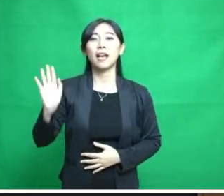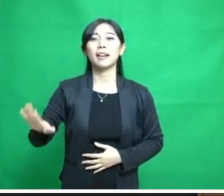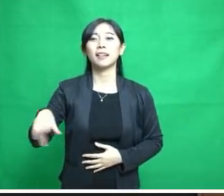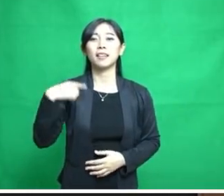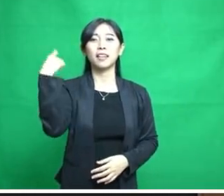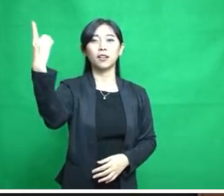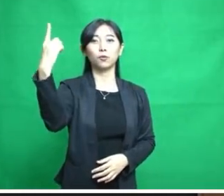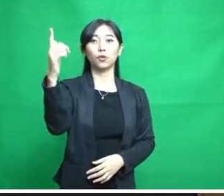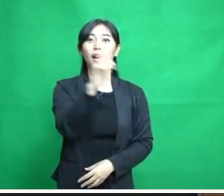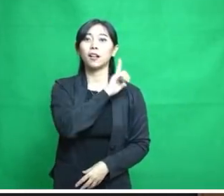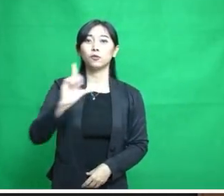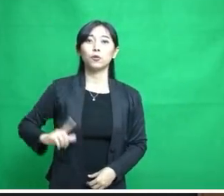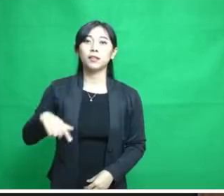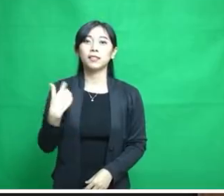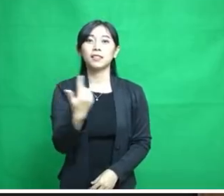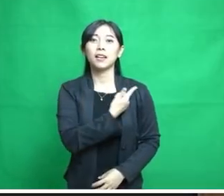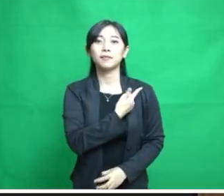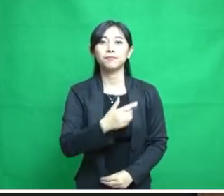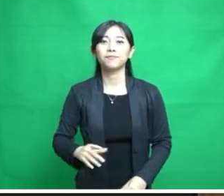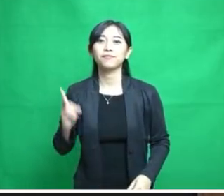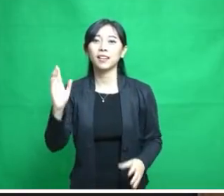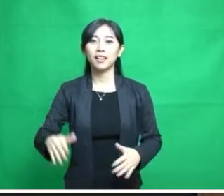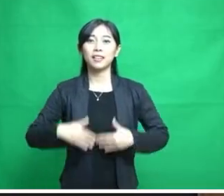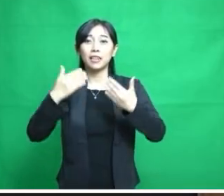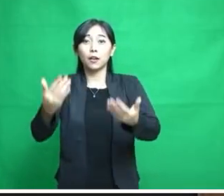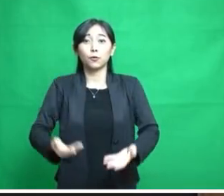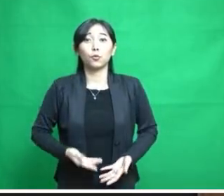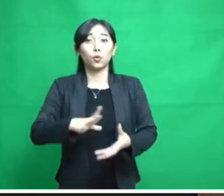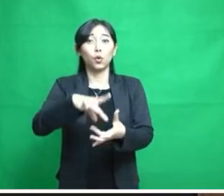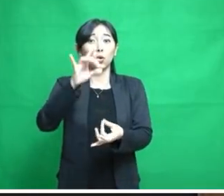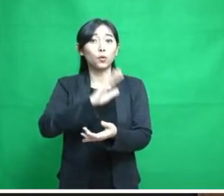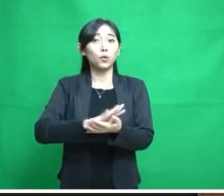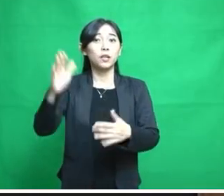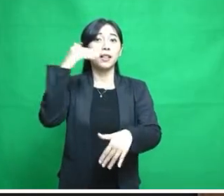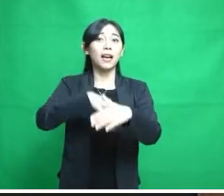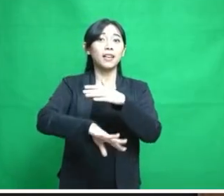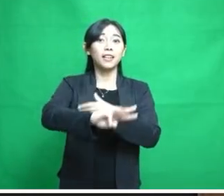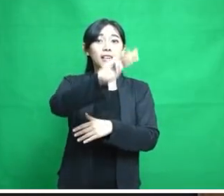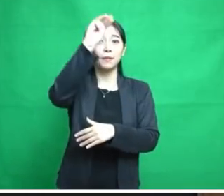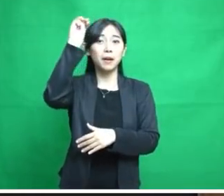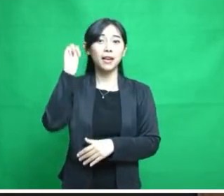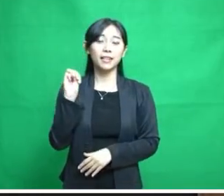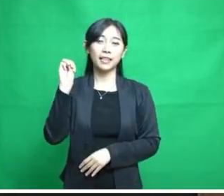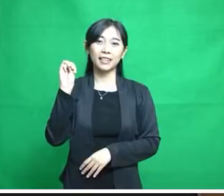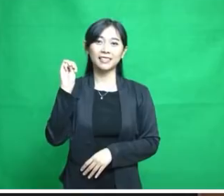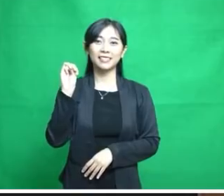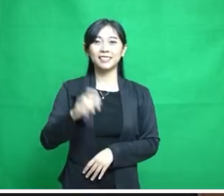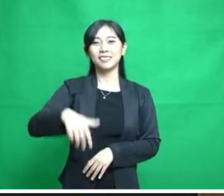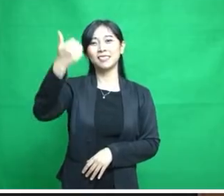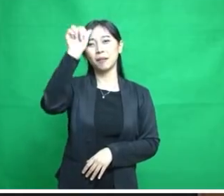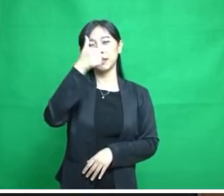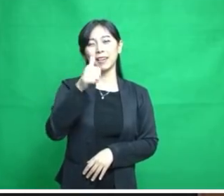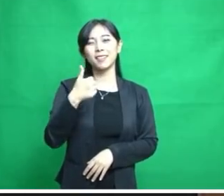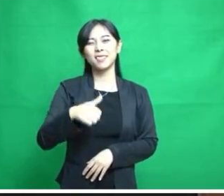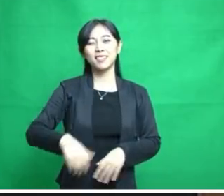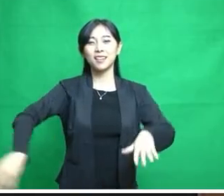Kristus, Anak-Nya yang tunggal Tuhan kita, yang dikandung dari Roh Kudus, lahir dari anak dara Maria,